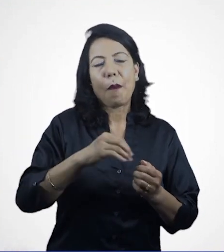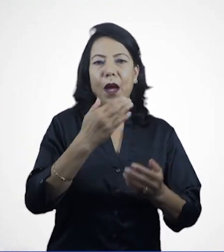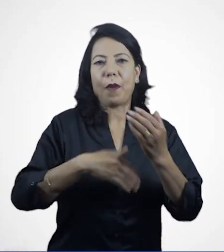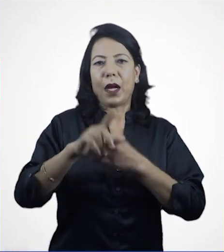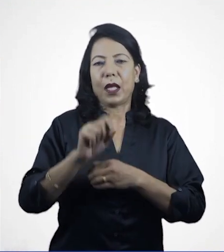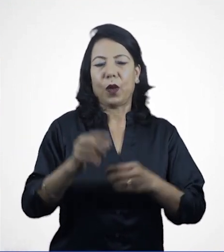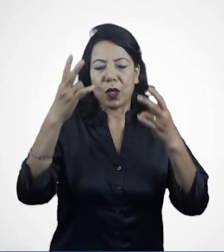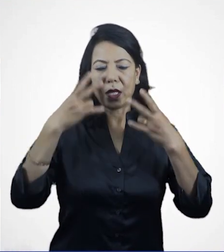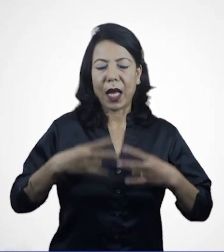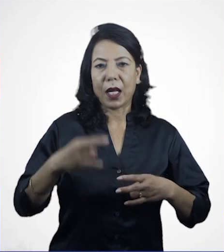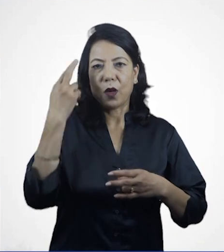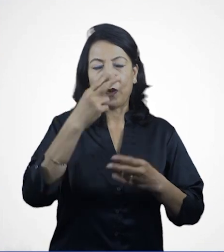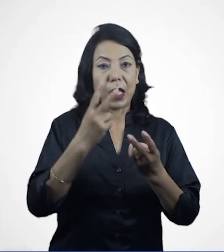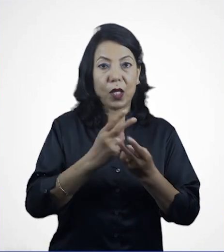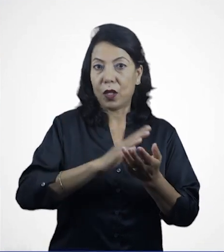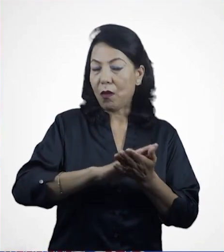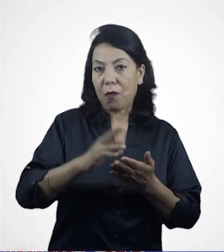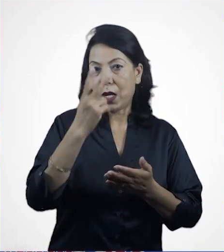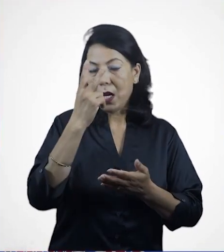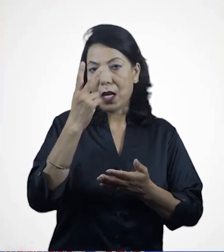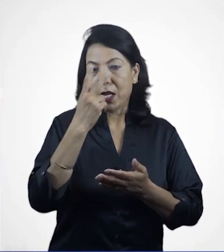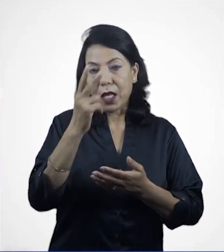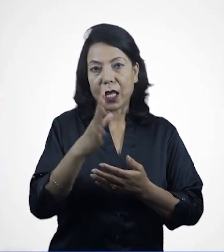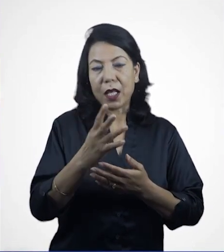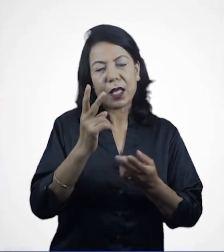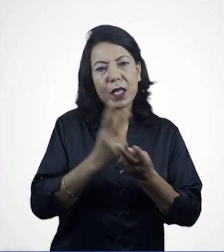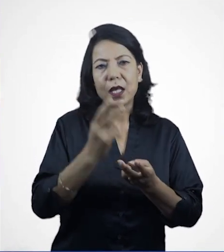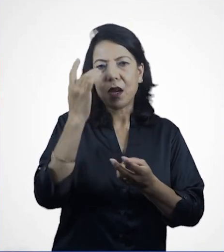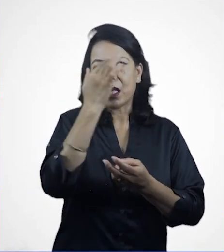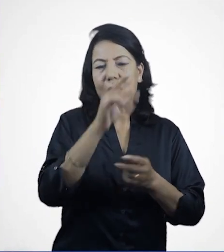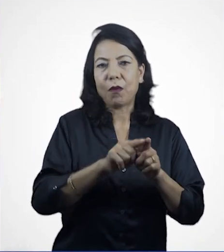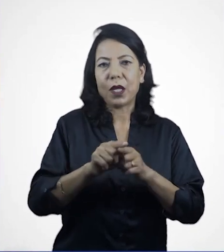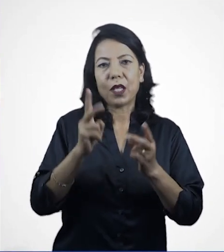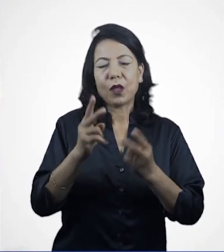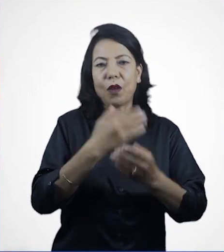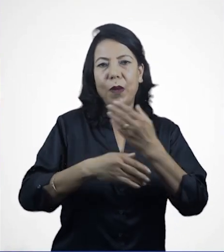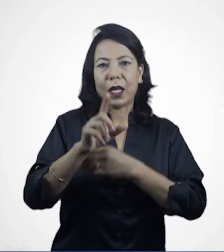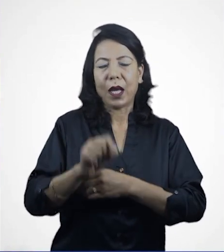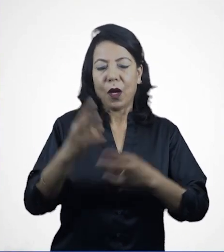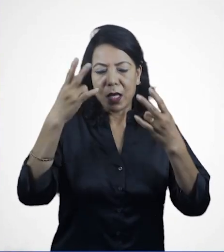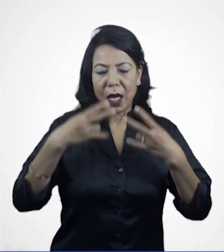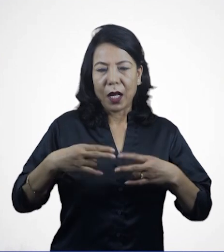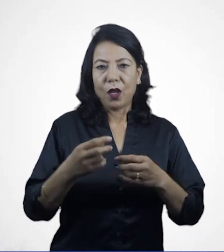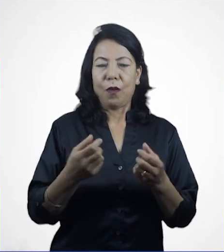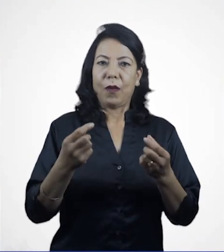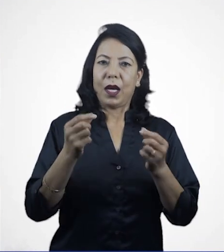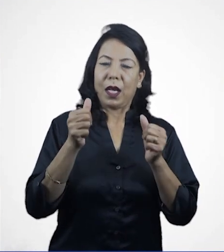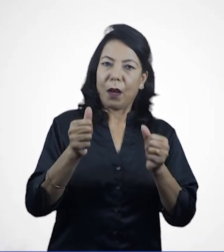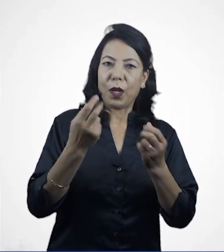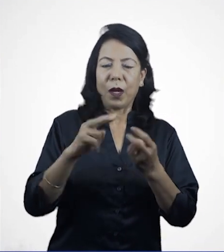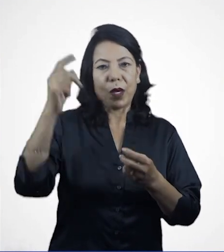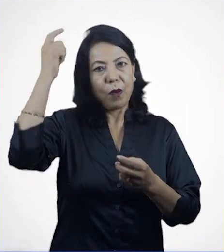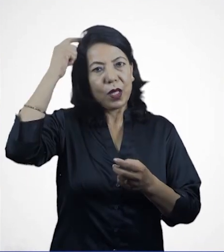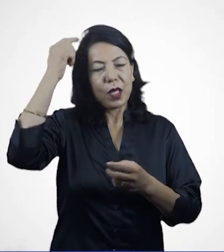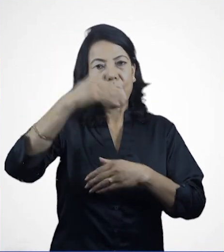अपांगता हार। सारेरी कुमा तेती प्रष्ट देखिन देखिन दाइना, और अटिजम पन इस तो अपांगता हो, जो चाहिए सारेरी कुमा एकदम स्फूर्था बाया पनी,